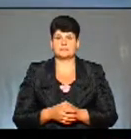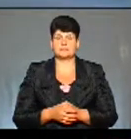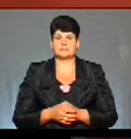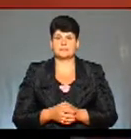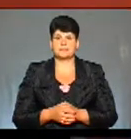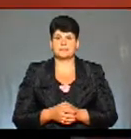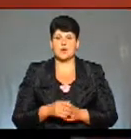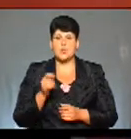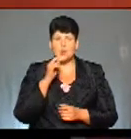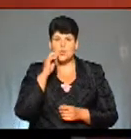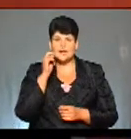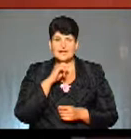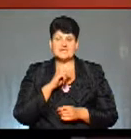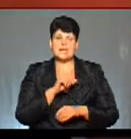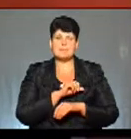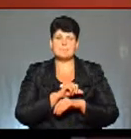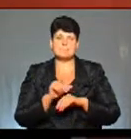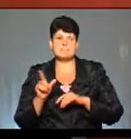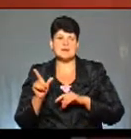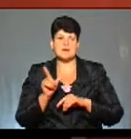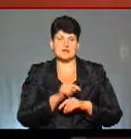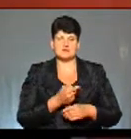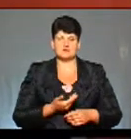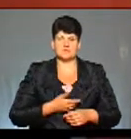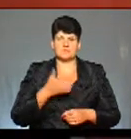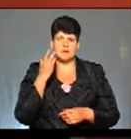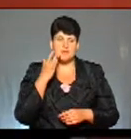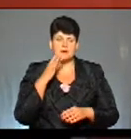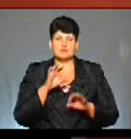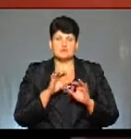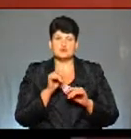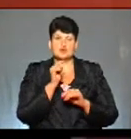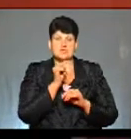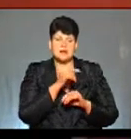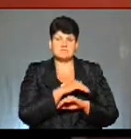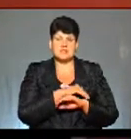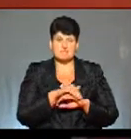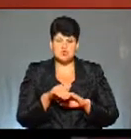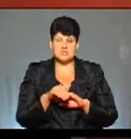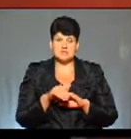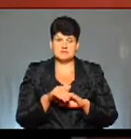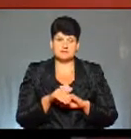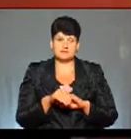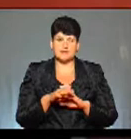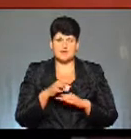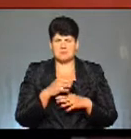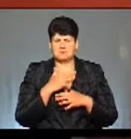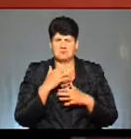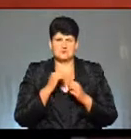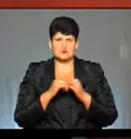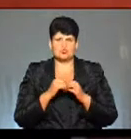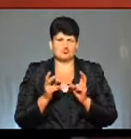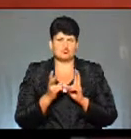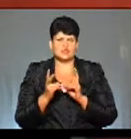Українські емігранти, які проживають у Сполучених Штатах Америки, розповідають про те, що там, на вулицях, набагато частіше зустрічаєш людей